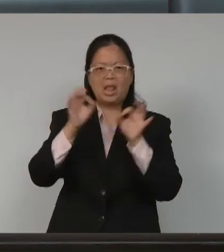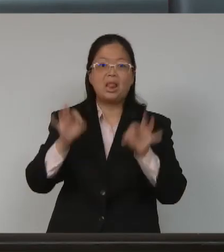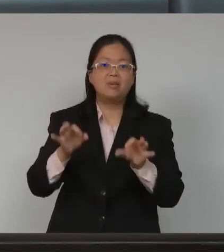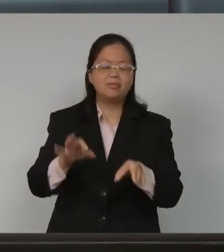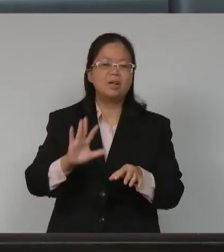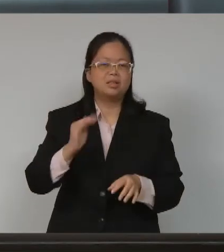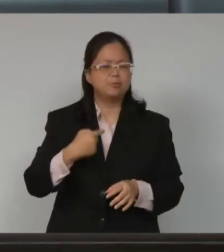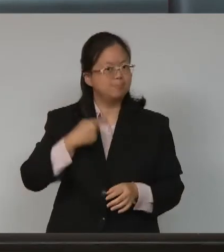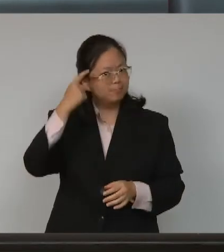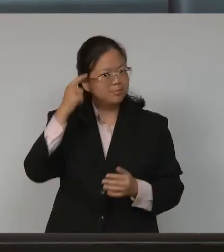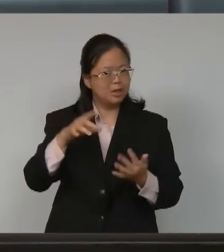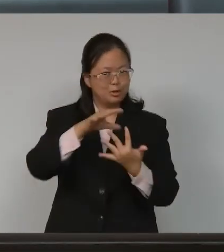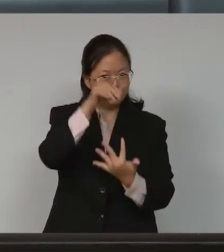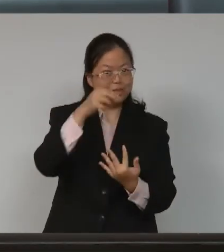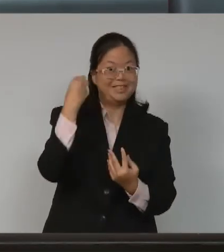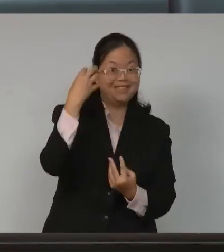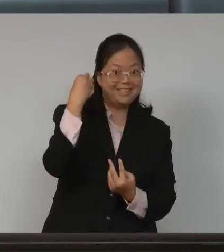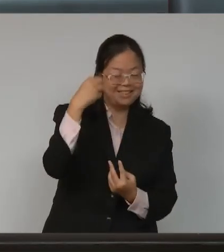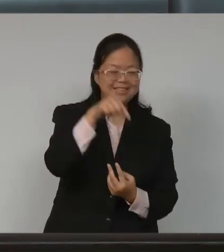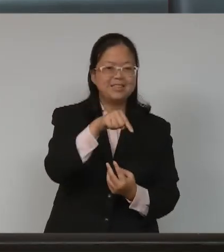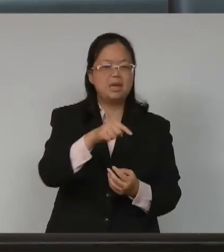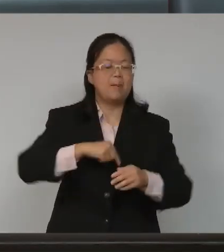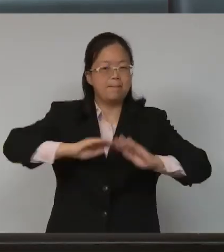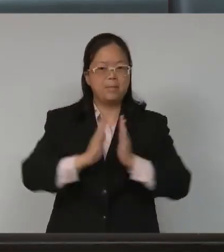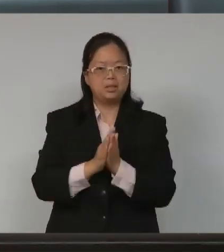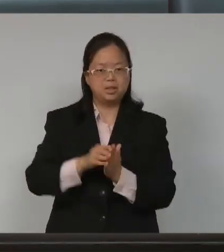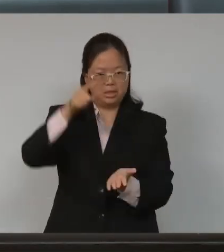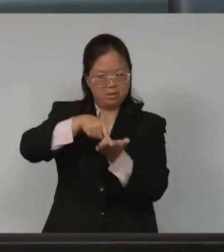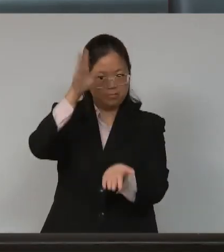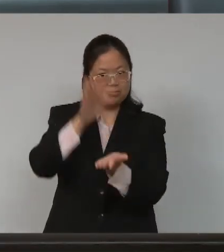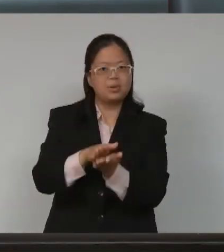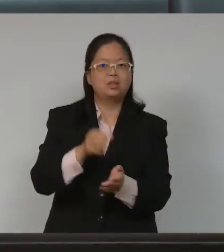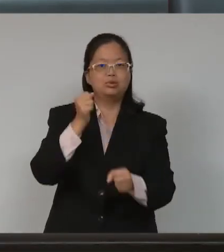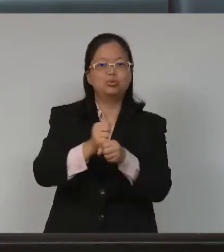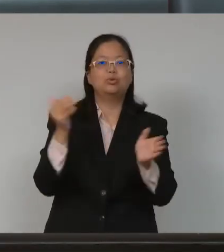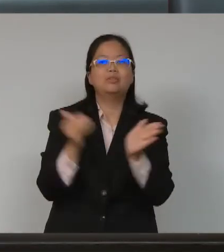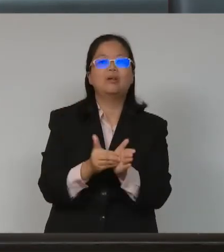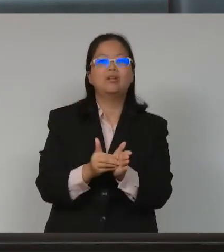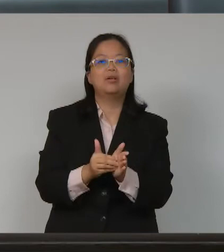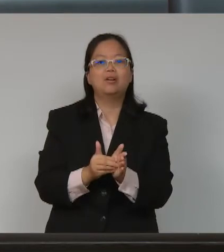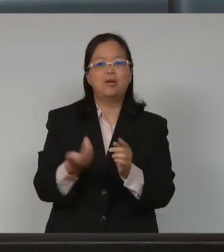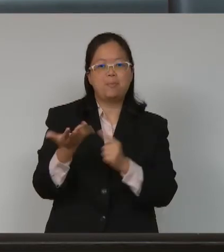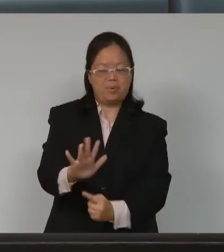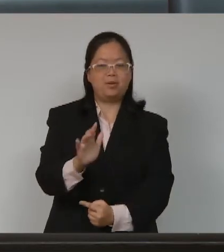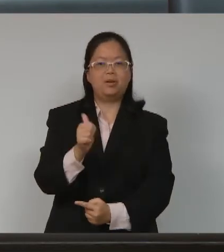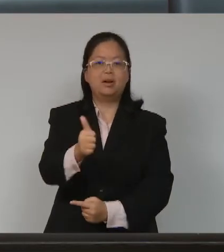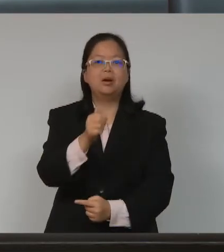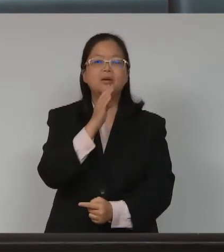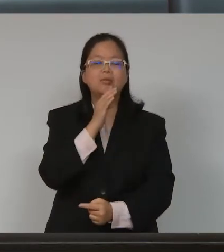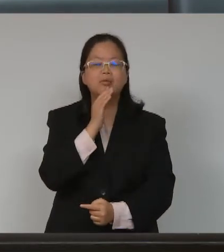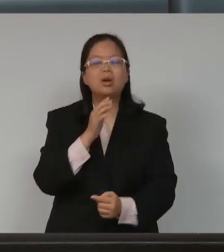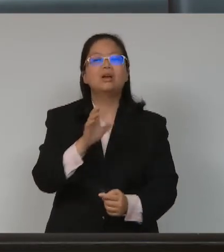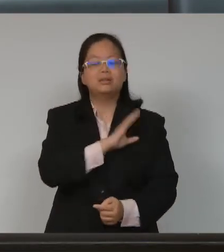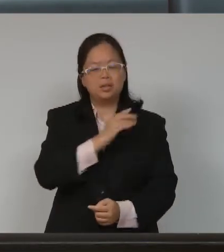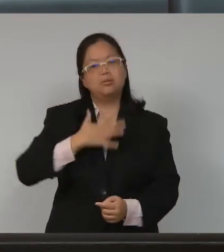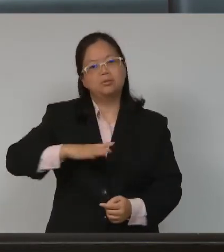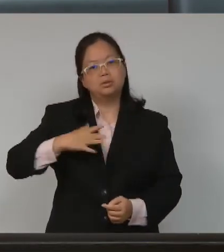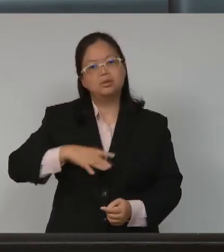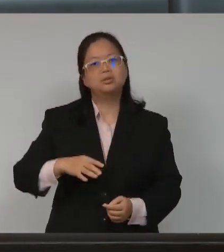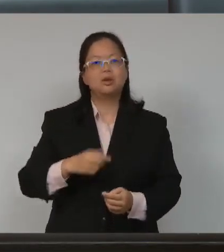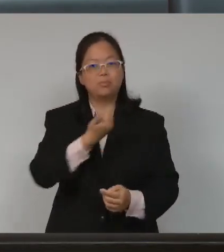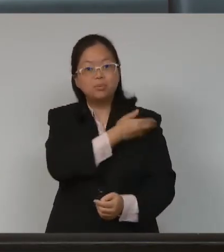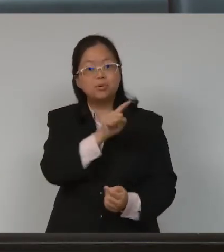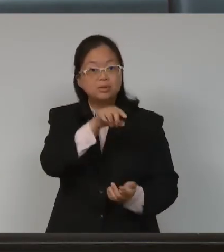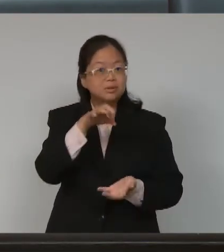会觉得说这个部分我们确实需要再做思考跟厘清。最后就是说，确实这个提案理由，那当然都是人民的权